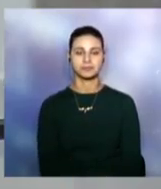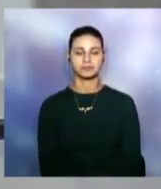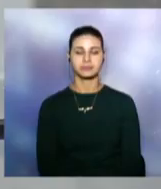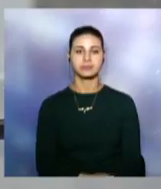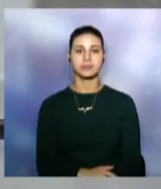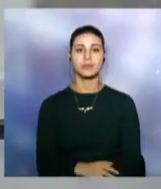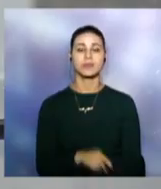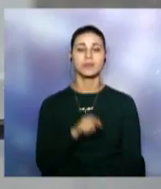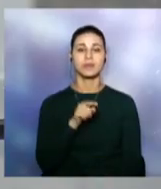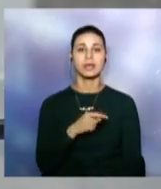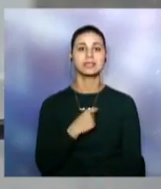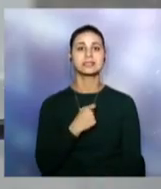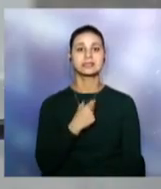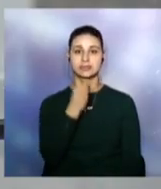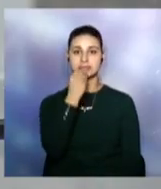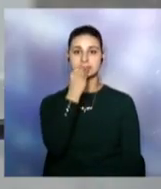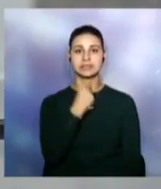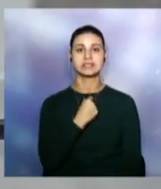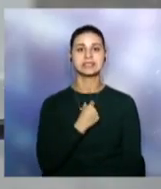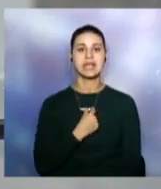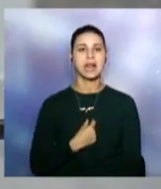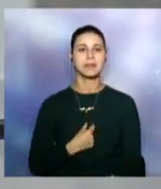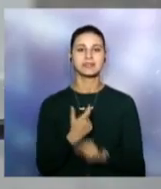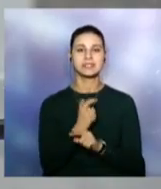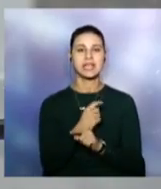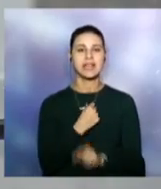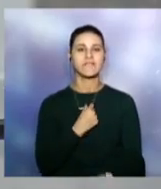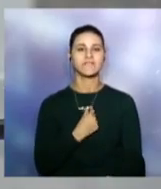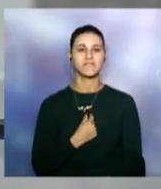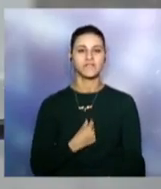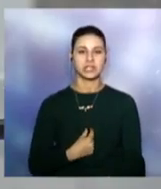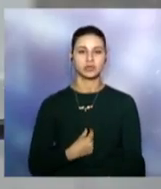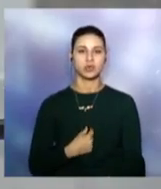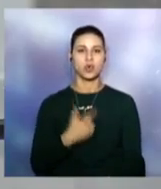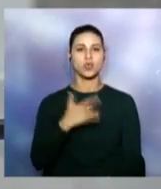დაფიქსირებული, რომ საყლაპავი მოგეხსენებათ ვიწროა, ის არ არის კუჭივი დიდი.